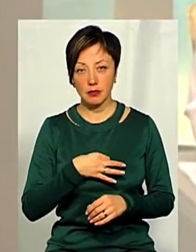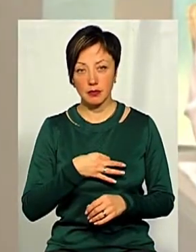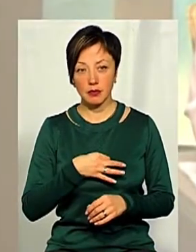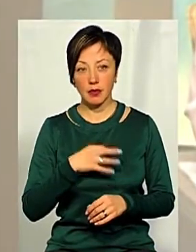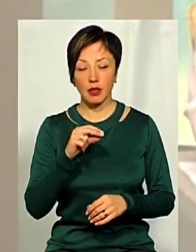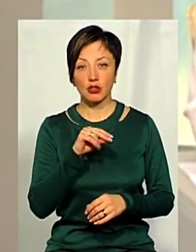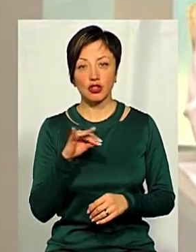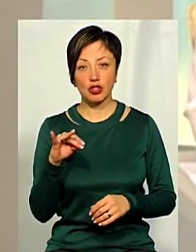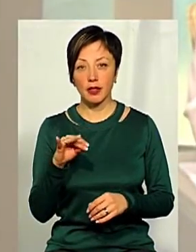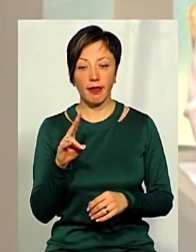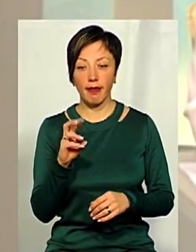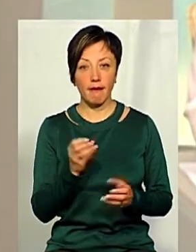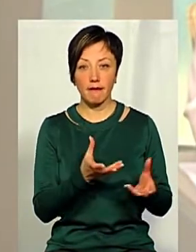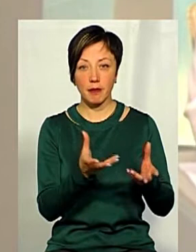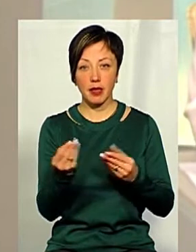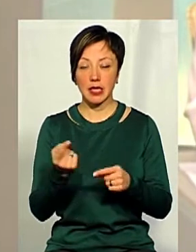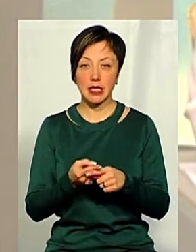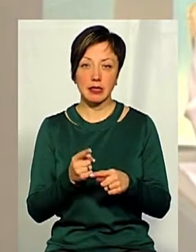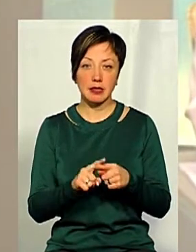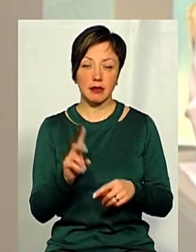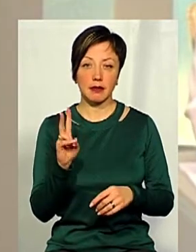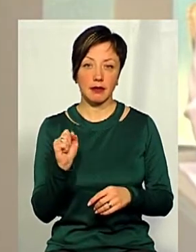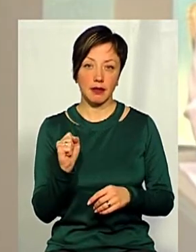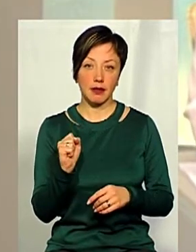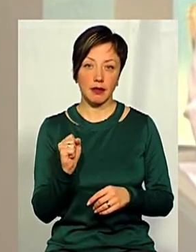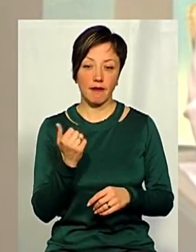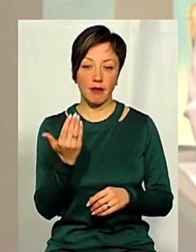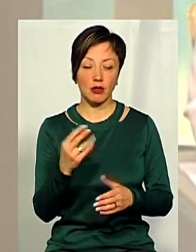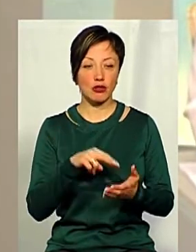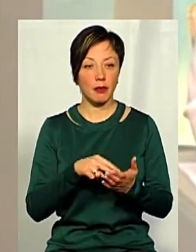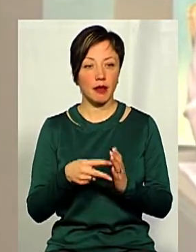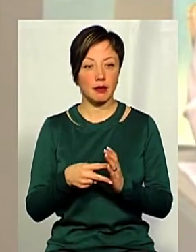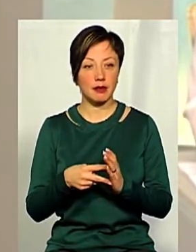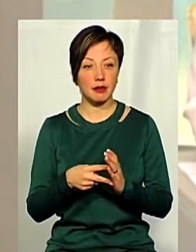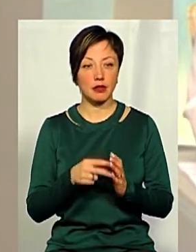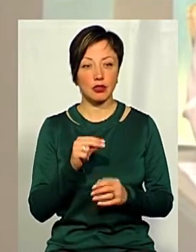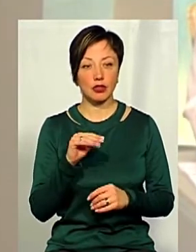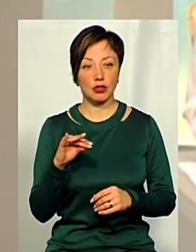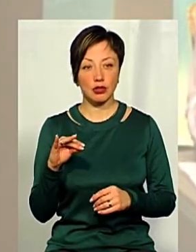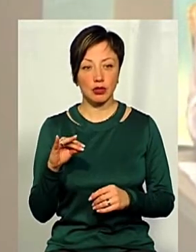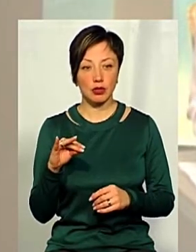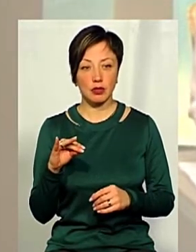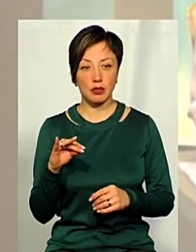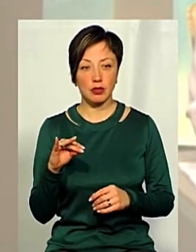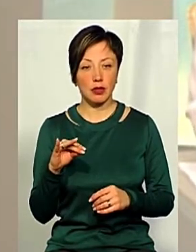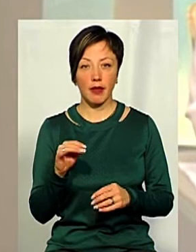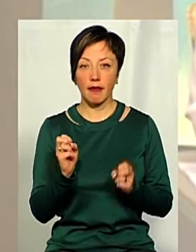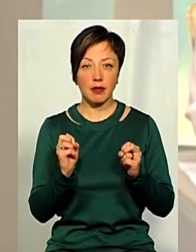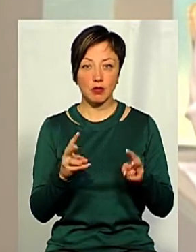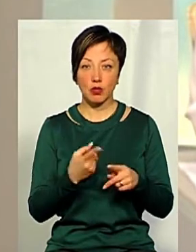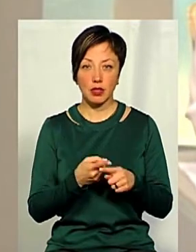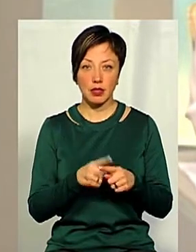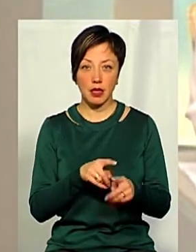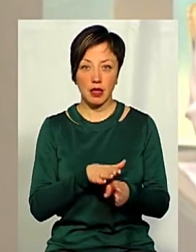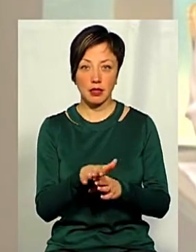Скажіть, чи не вплине це на ваші плани? Чи не зашкодиться